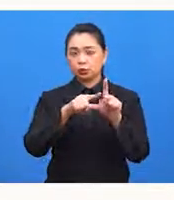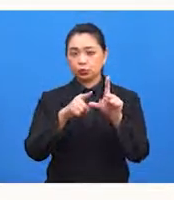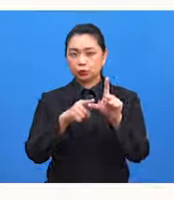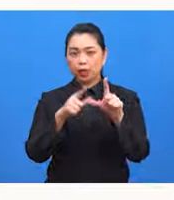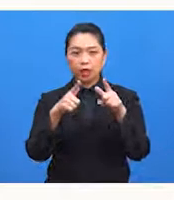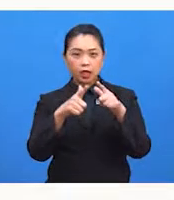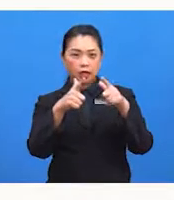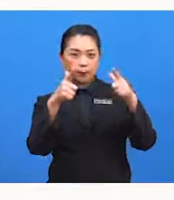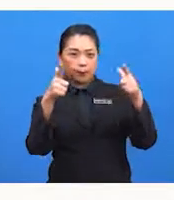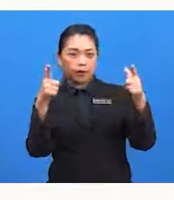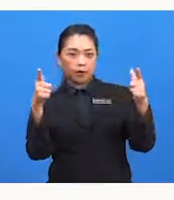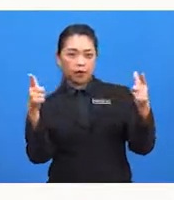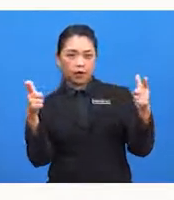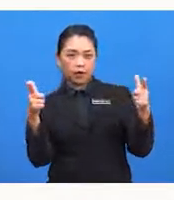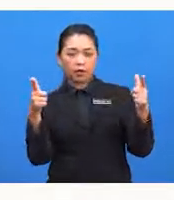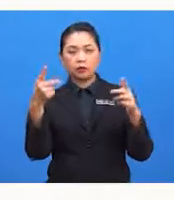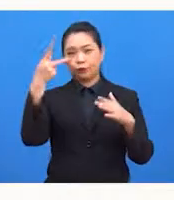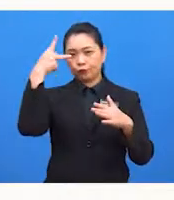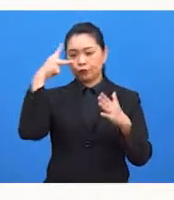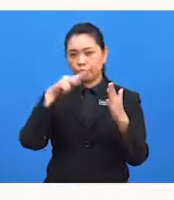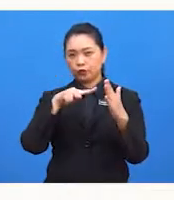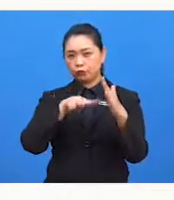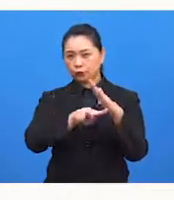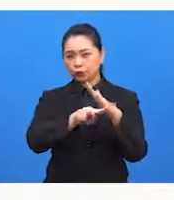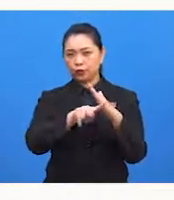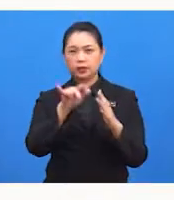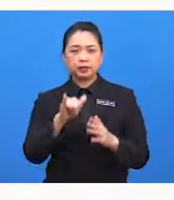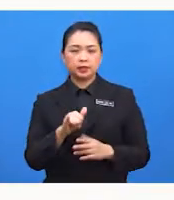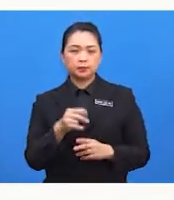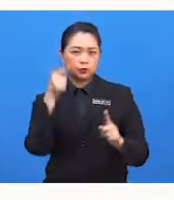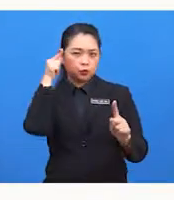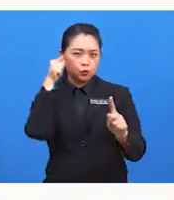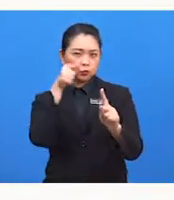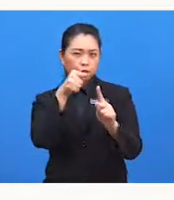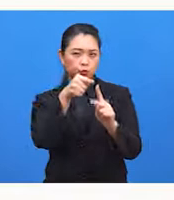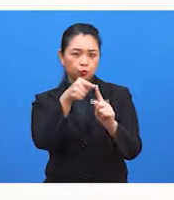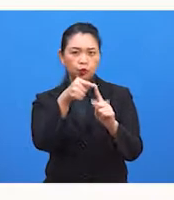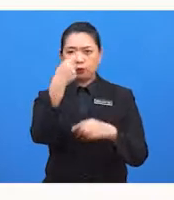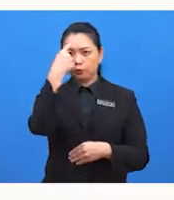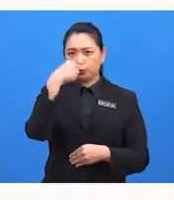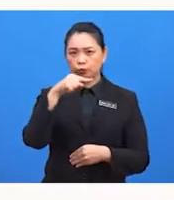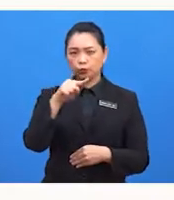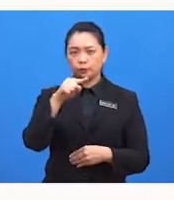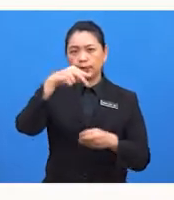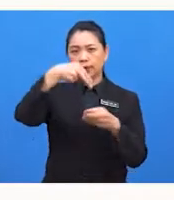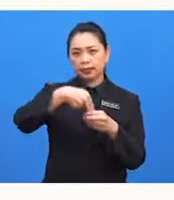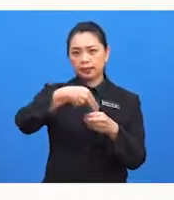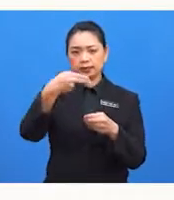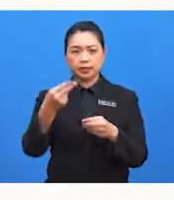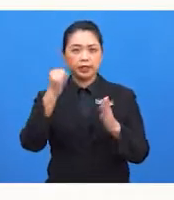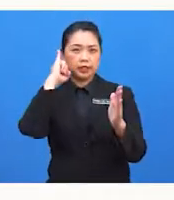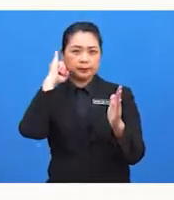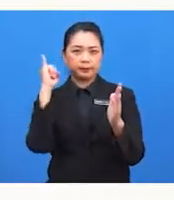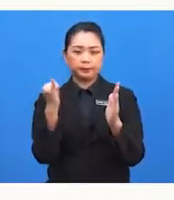ultra, iaitu visual, yang bertujuan untuk menghasilkan